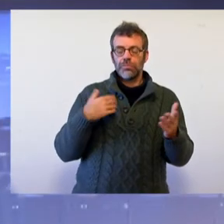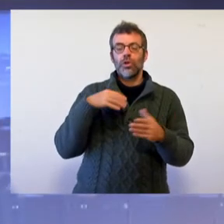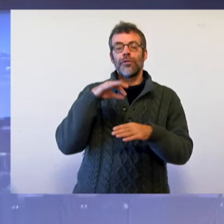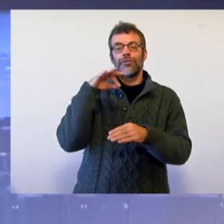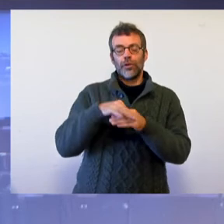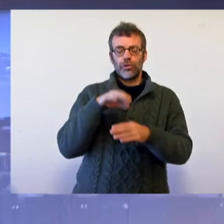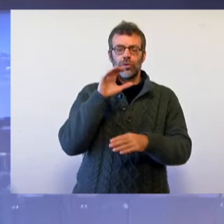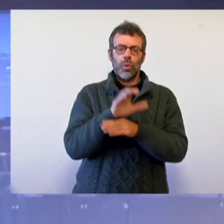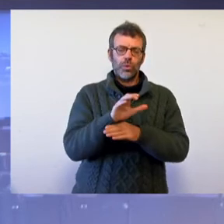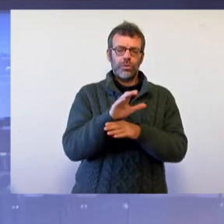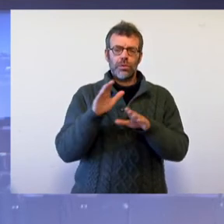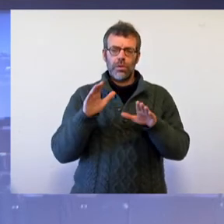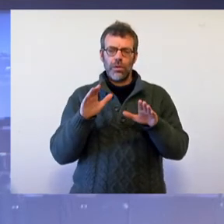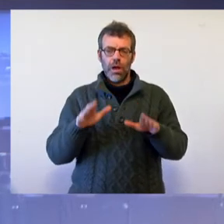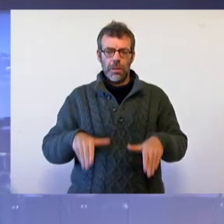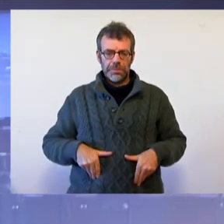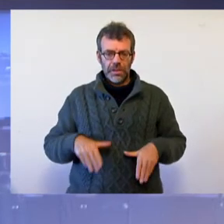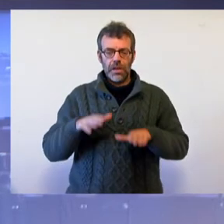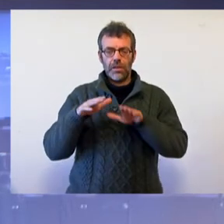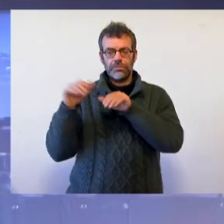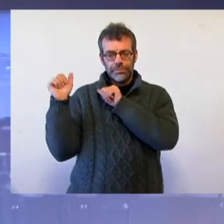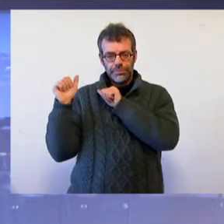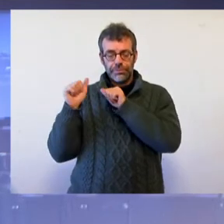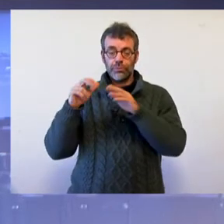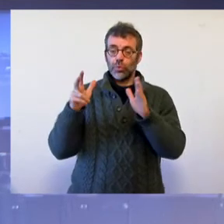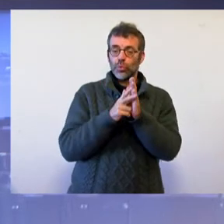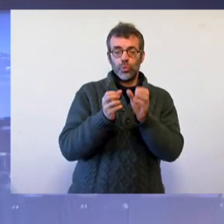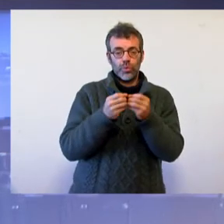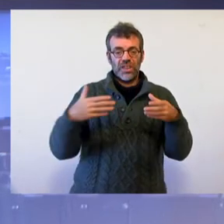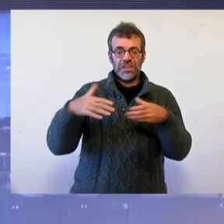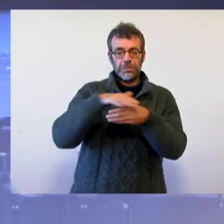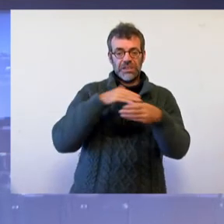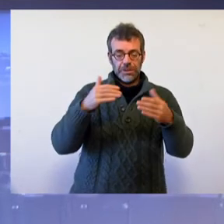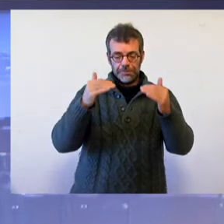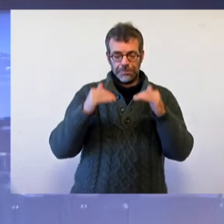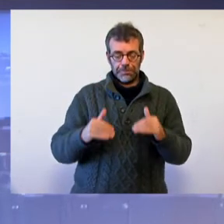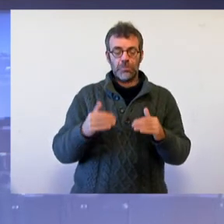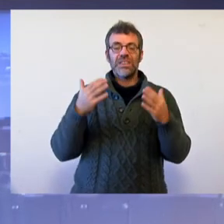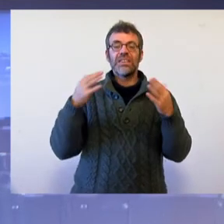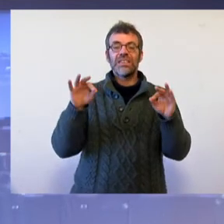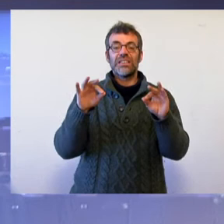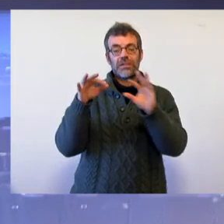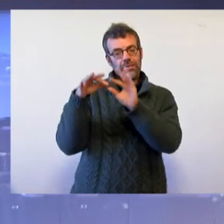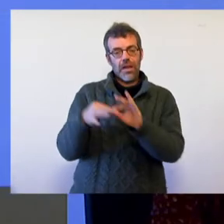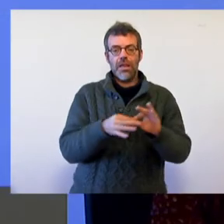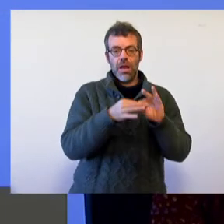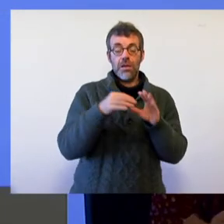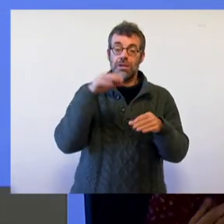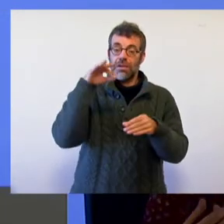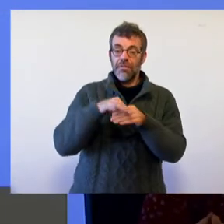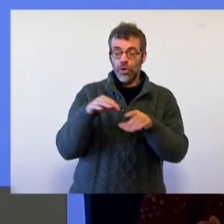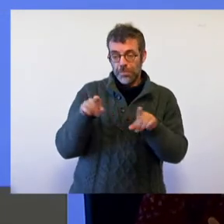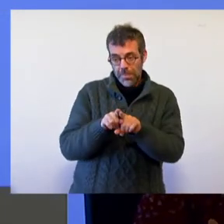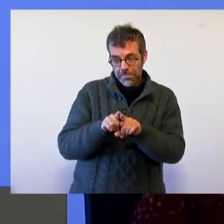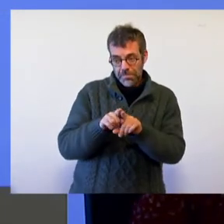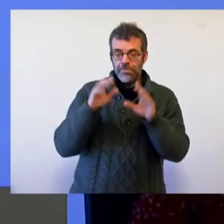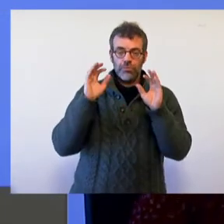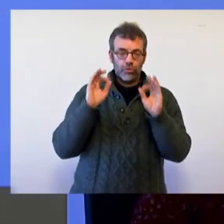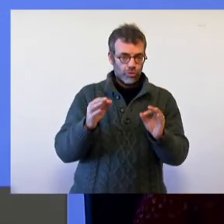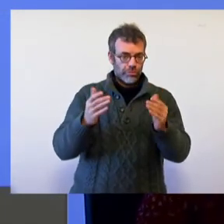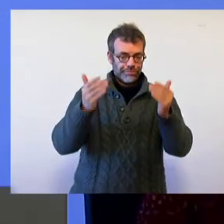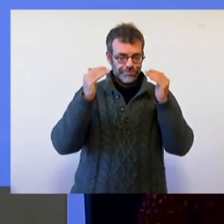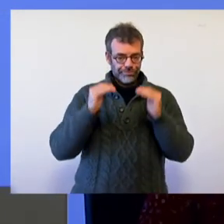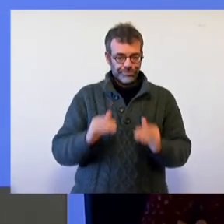prend pas part au vote? Unanimité. Affaire numéro 10, c'est lié. Même vote. Même vote.